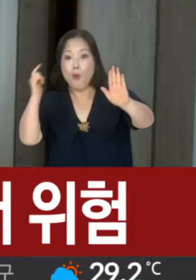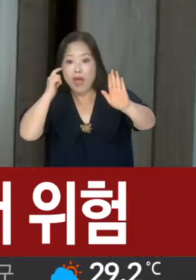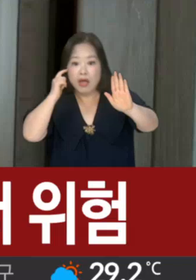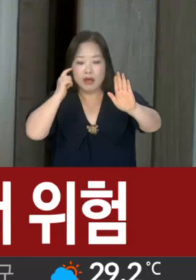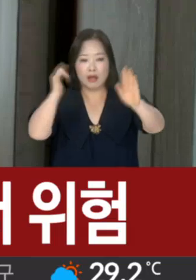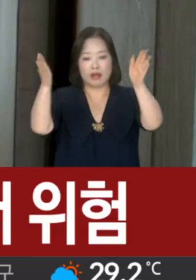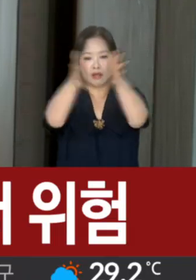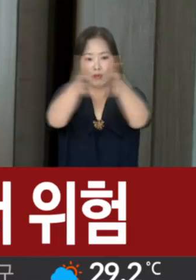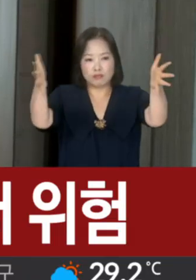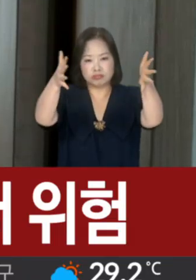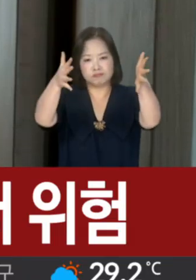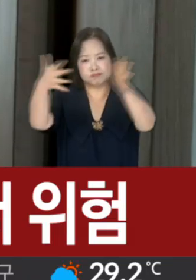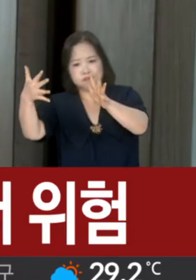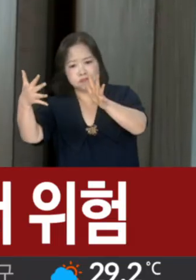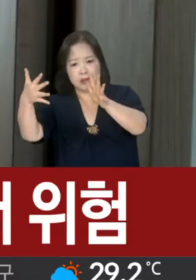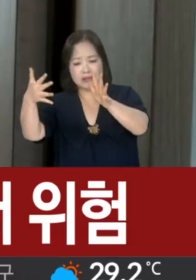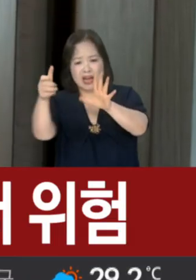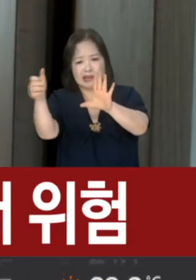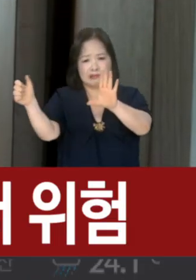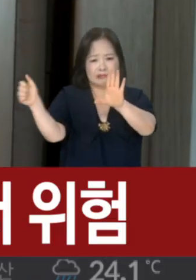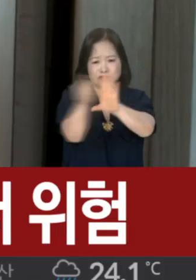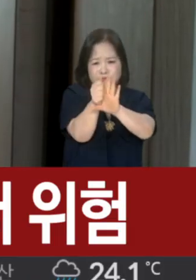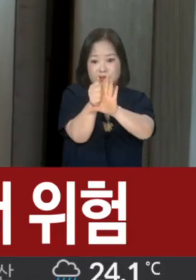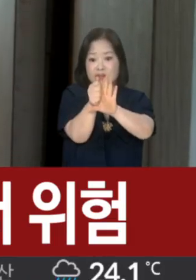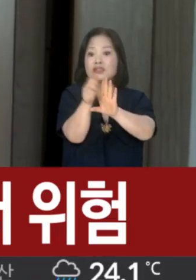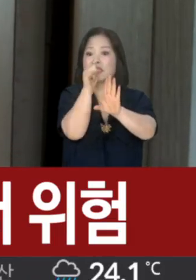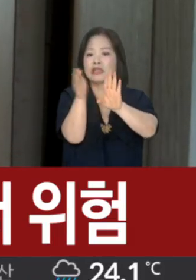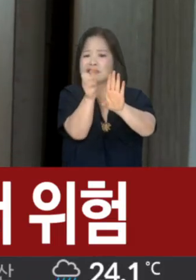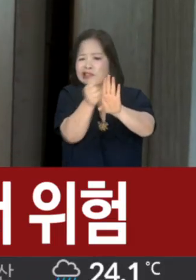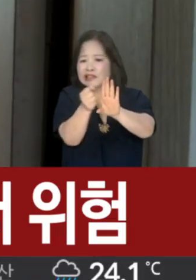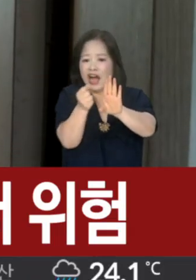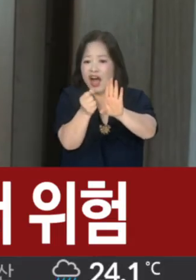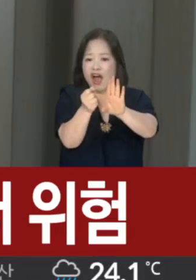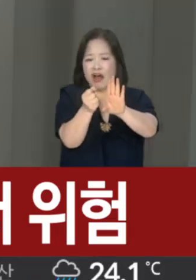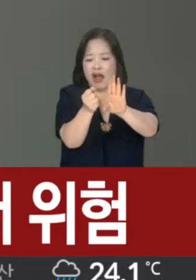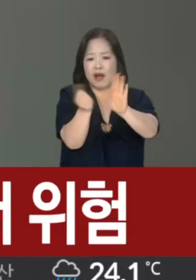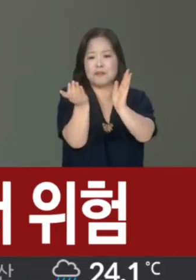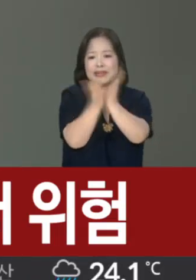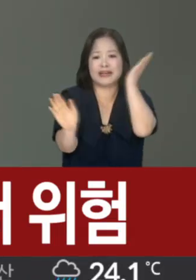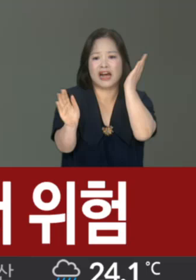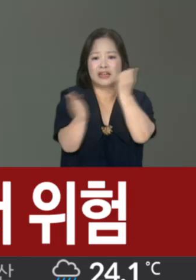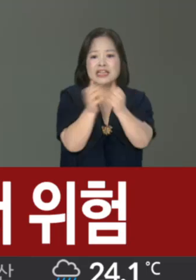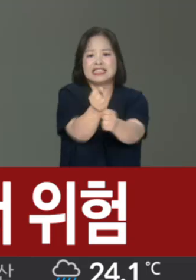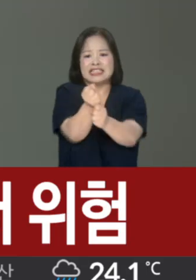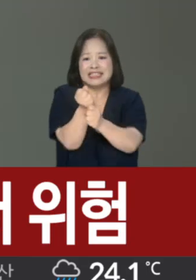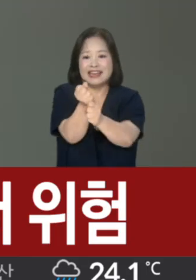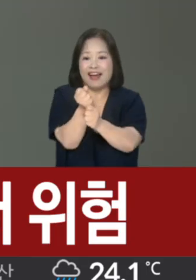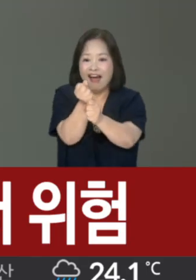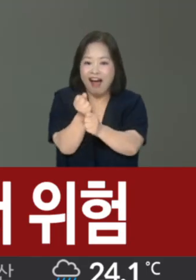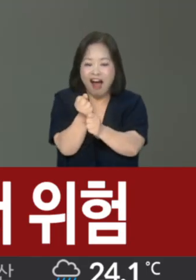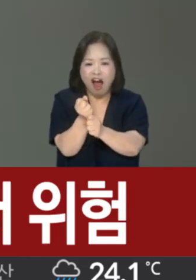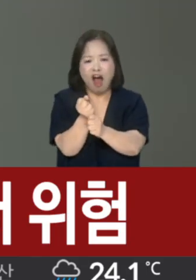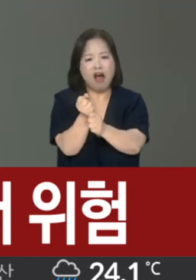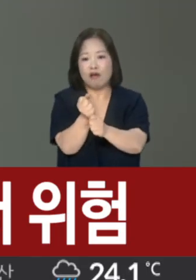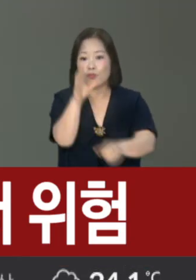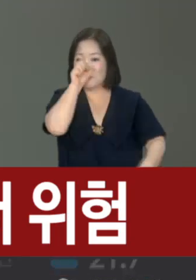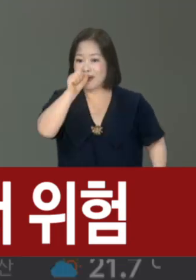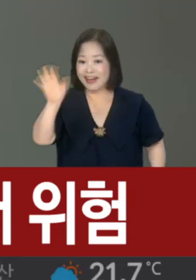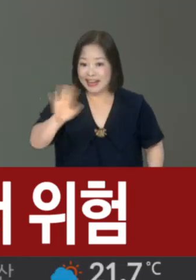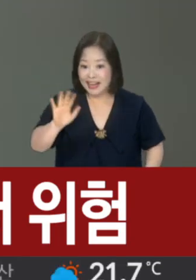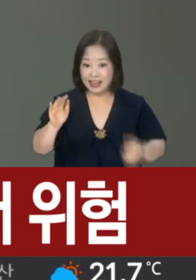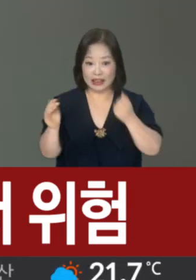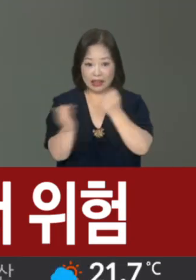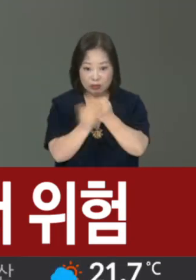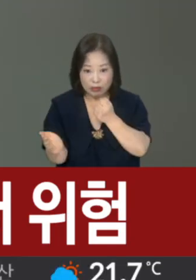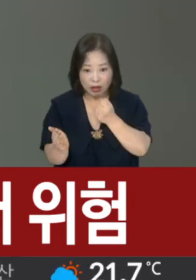좀 챙겨보실 필요가 있겠습니다. 흔들리면서 충격에 그 틈이 안 맞을 수가 있군요. 그렇죠. 이제 프레임 자체가 좀 뒤틀어지면서